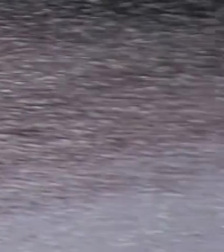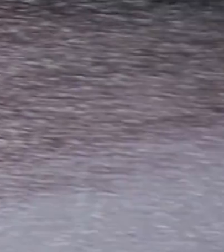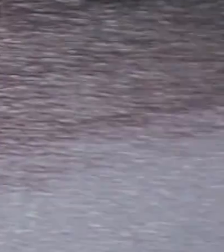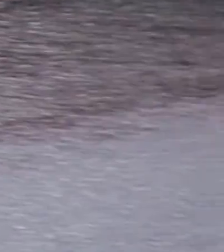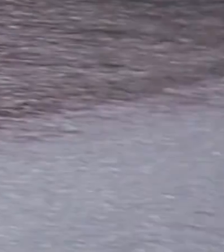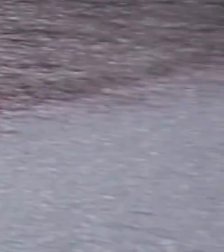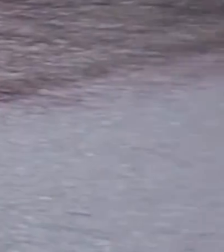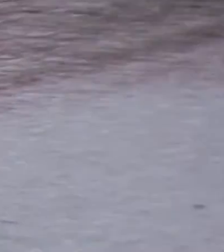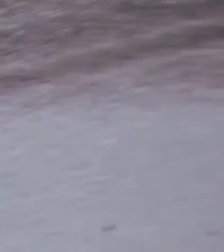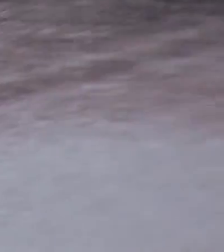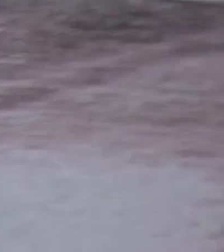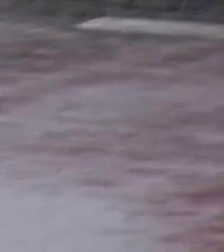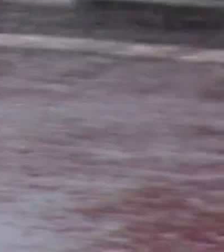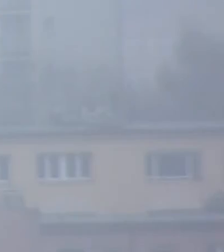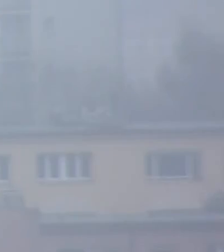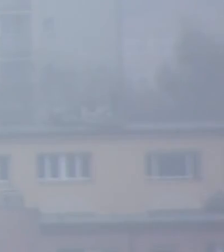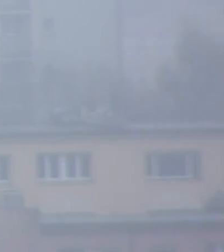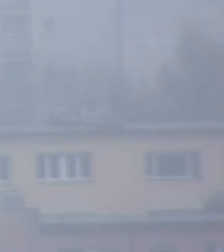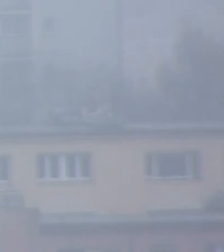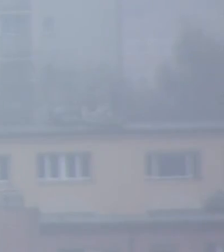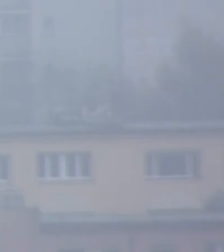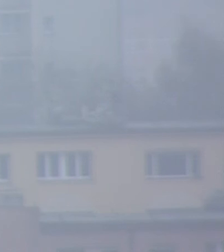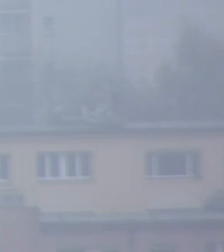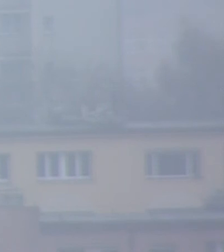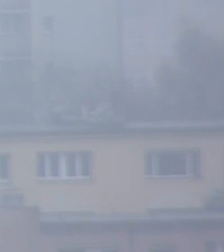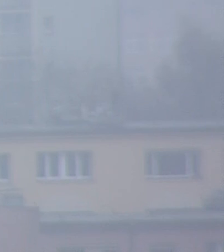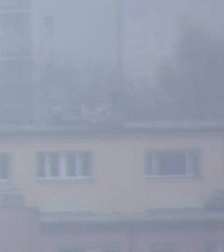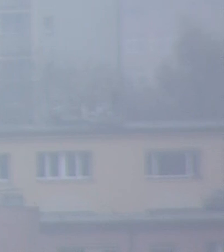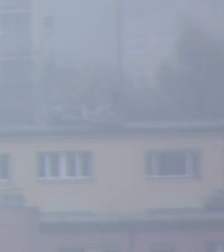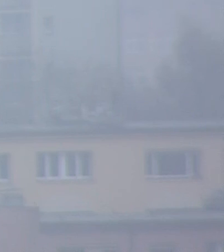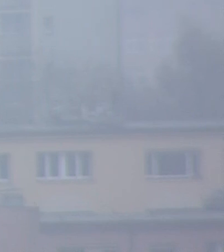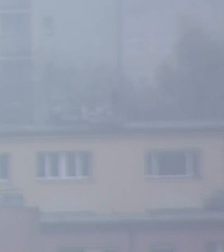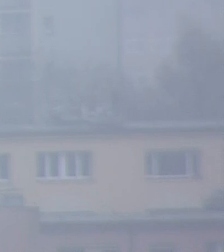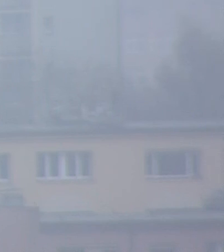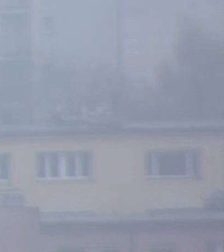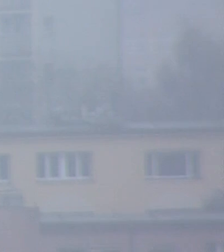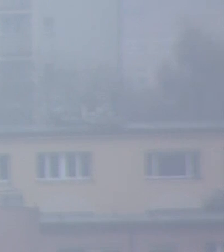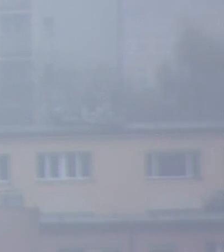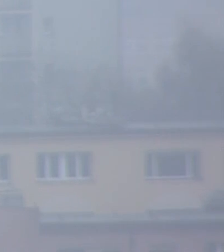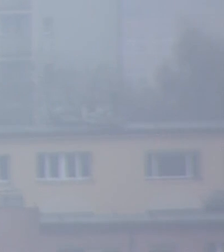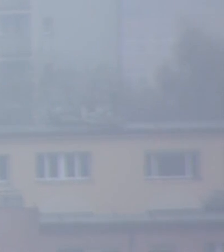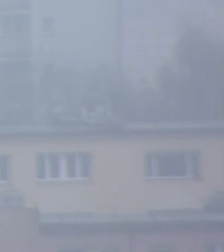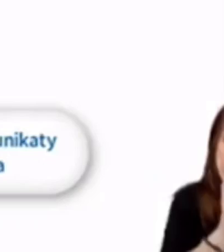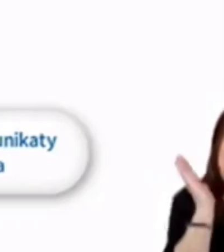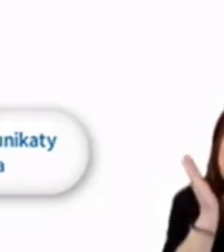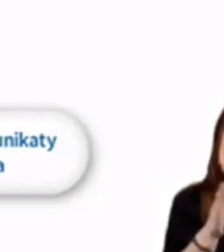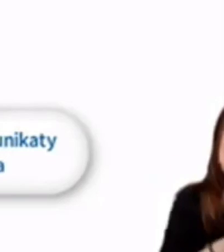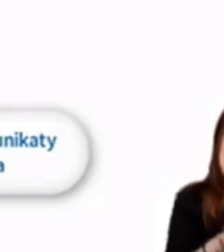świadomości na temat negatywnego wpływu zanieczyszczonego powietrza na zdrowie człowieka, walka ze stereotypami na temat smogu,